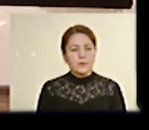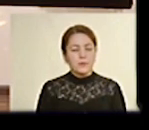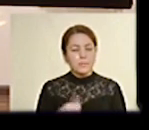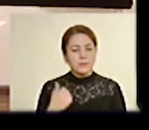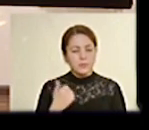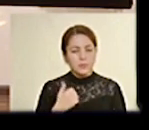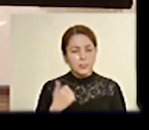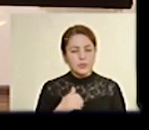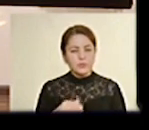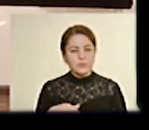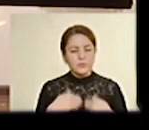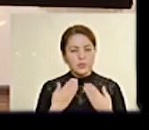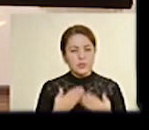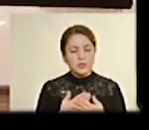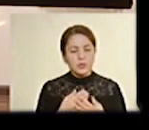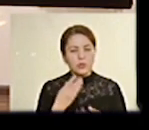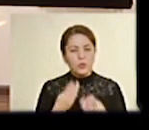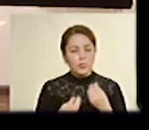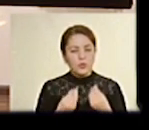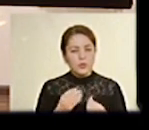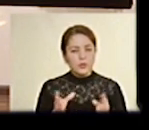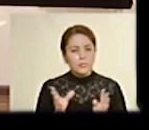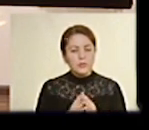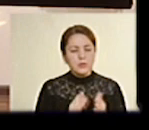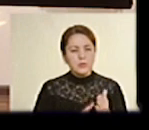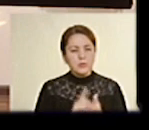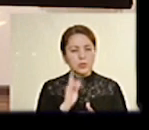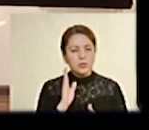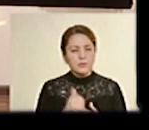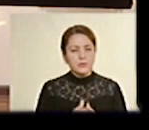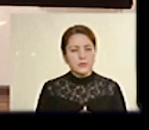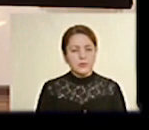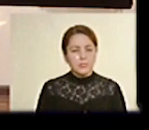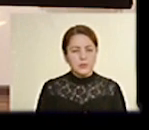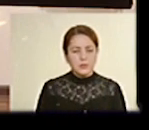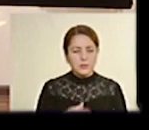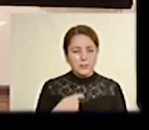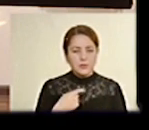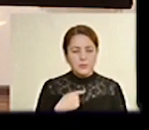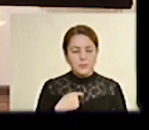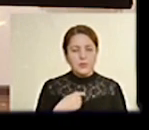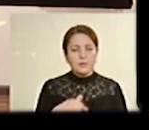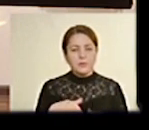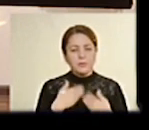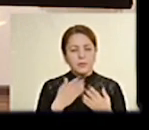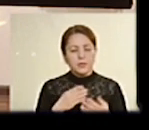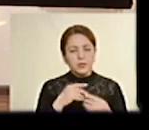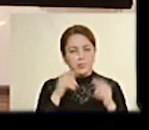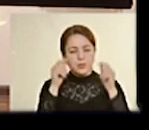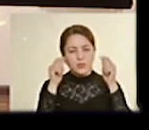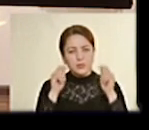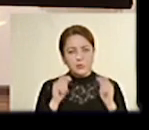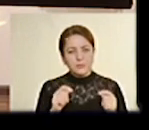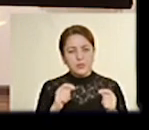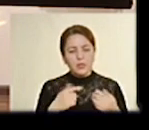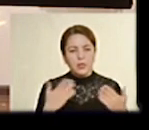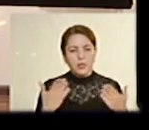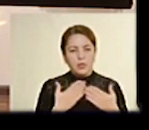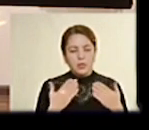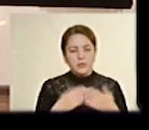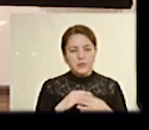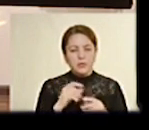Dastlab quyidagi o'yin bilan boshlaymiz. Demak, men keltirilgan rasmdagilarni qaysi